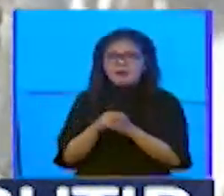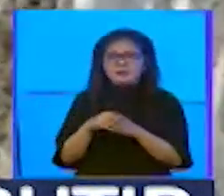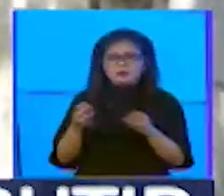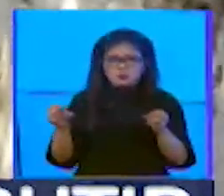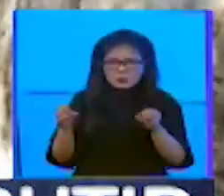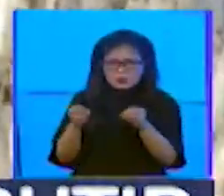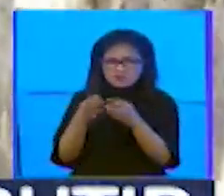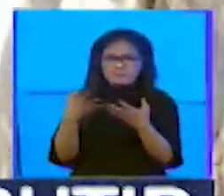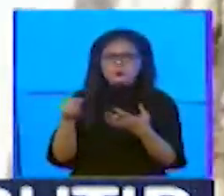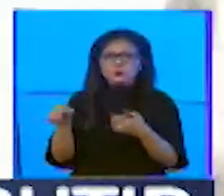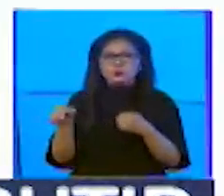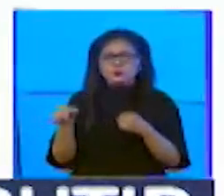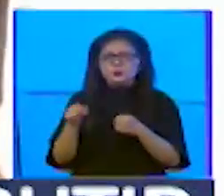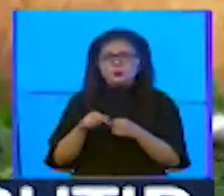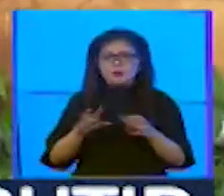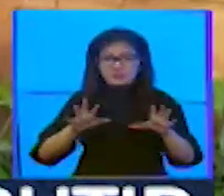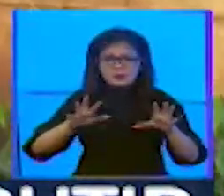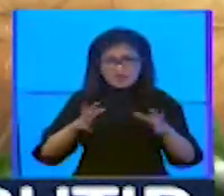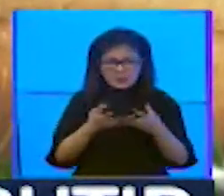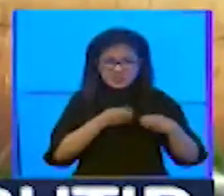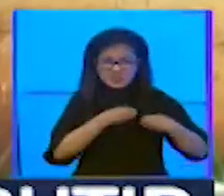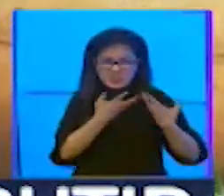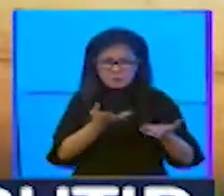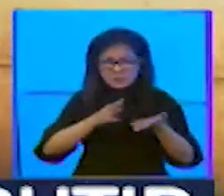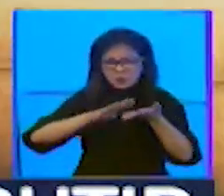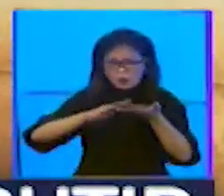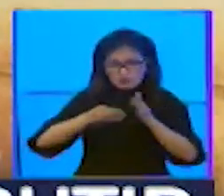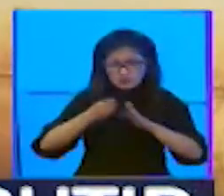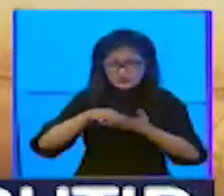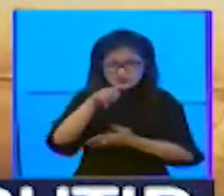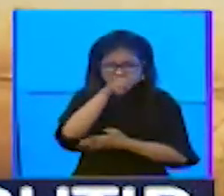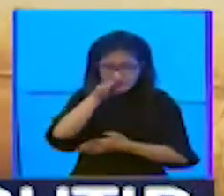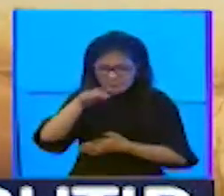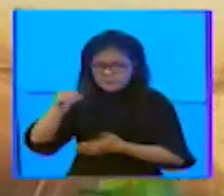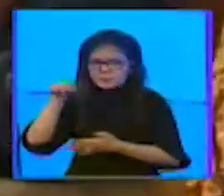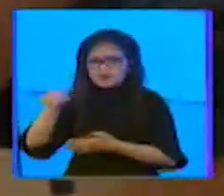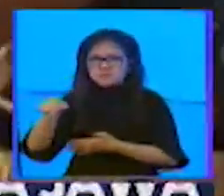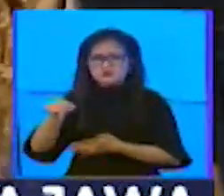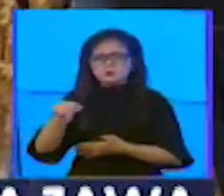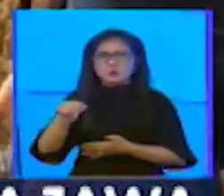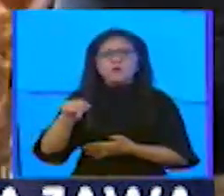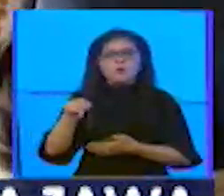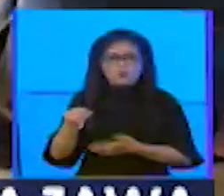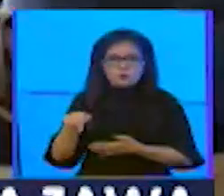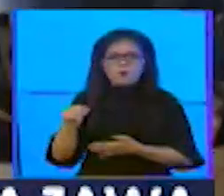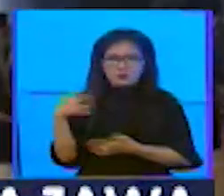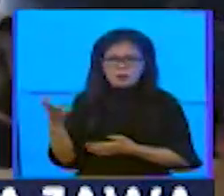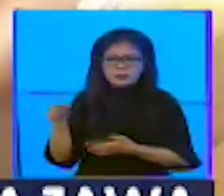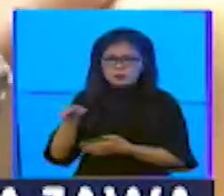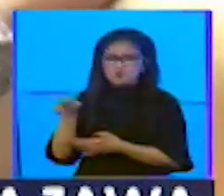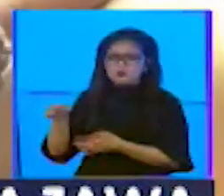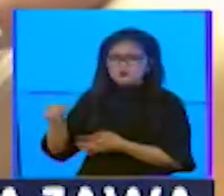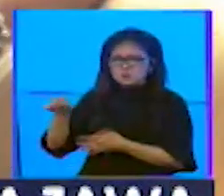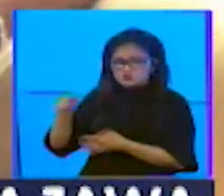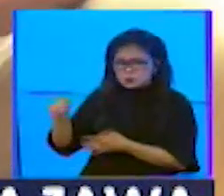telur ular kobra, relawan dari komunitas pecinta reptil pun melakukan penyisiran. Namun induk ular tidak ditemukan dan hanya tersisa